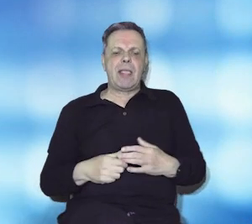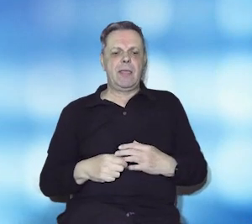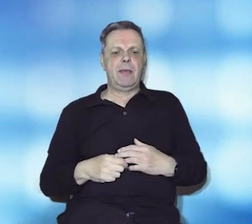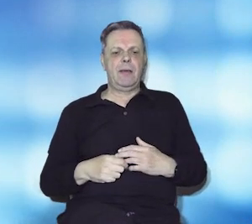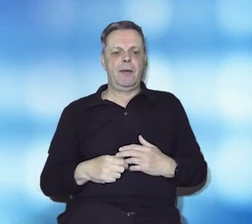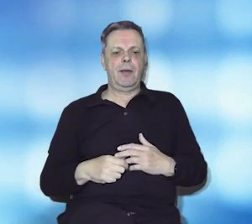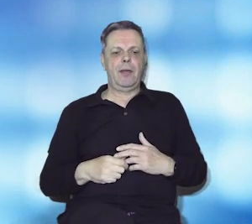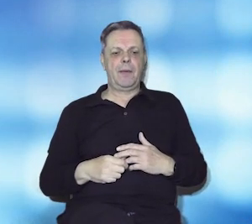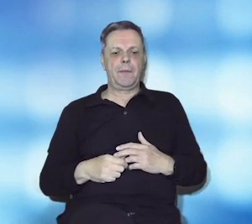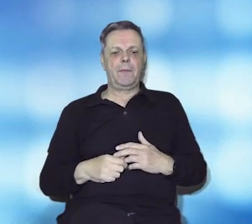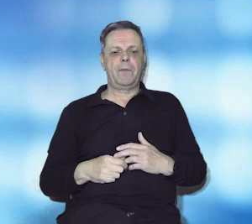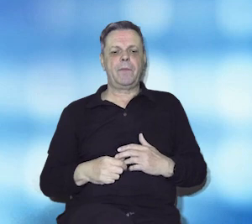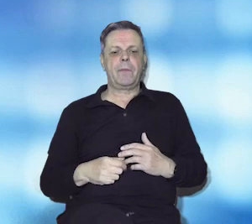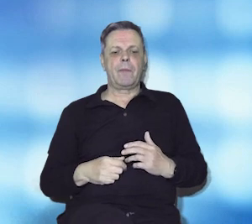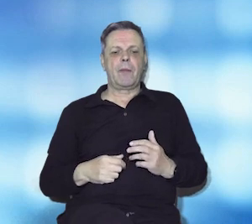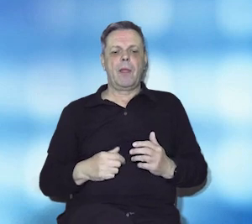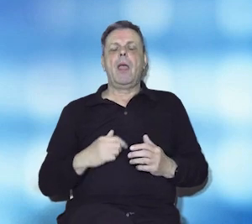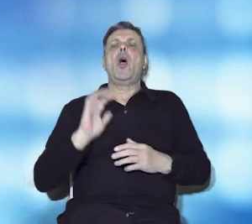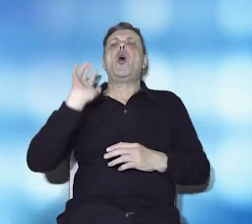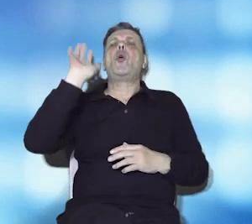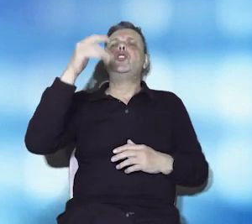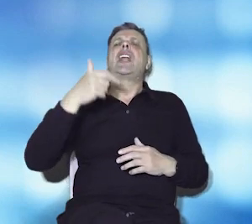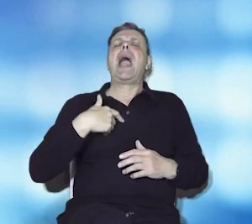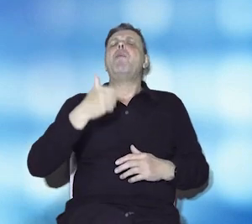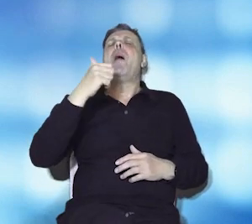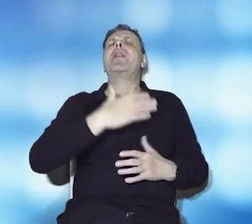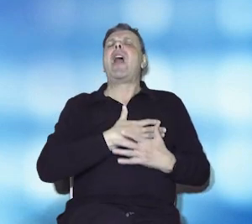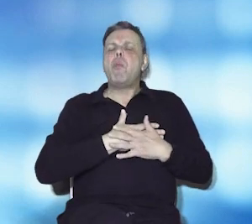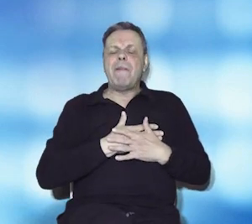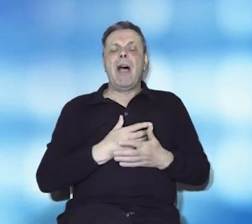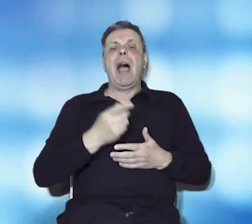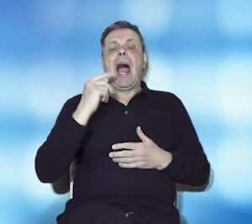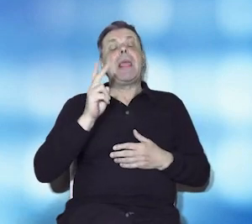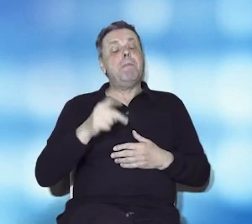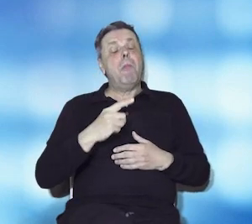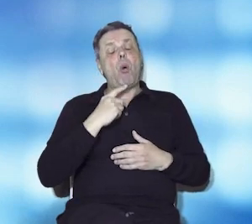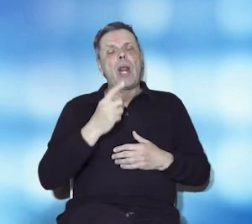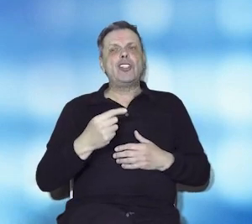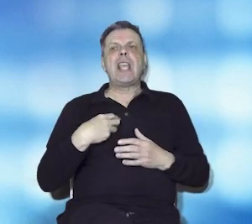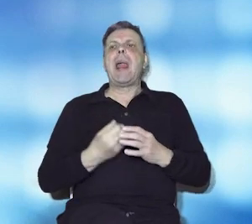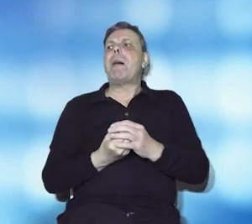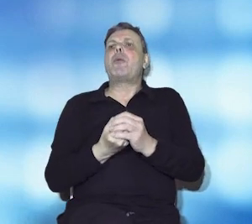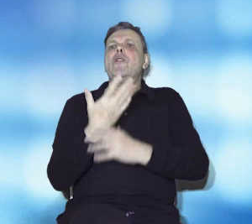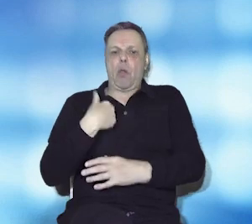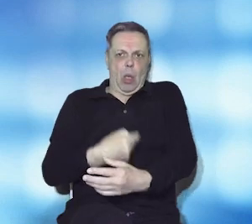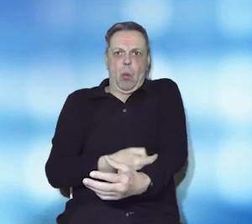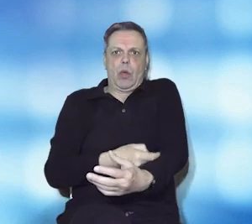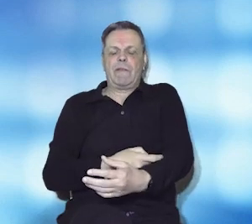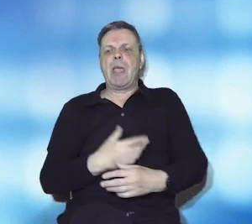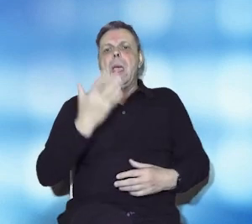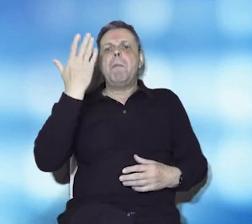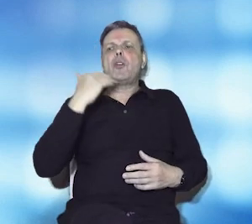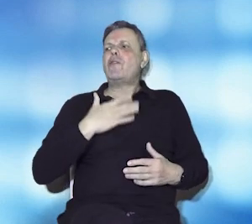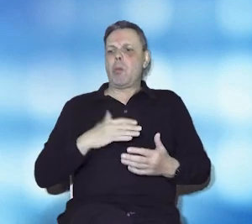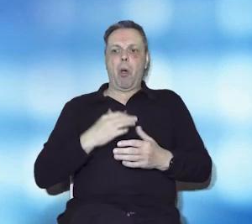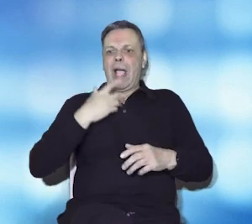jako dobro primijetili. Kroz što sam i rekao, košarka je možda moja prva ljubav, ali moglo bi se reći da je proizvodnja nama u krvi. Počevši od mog djeda,